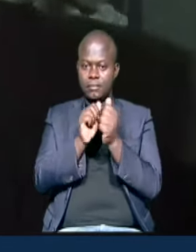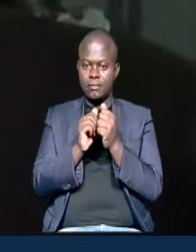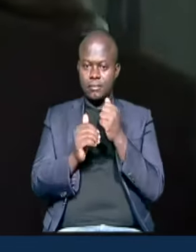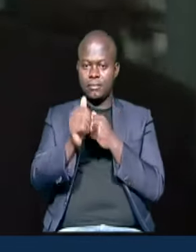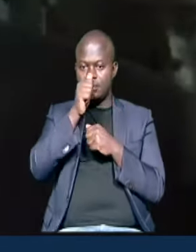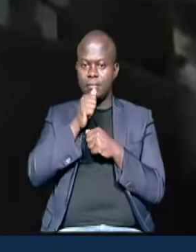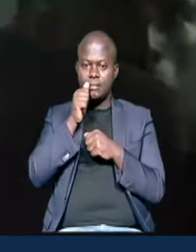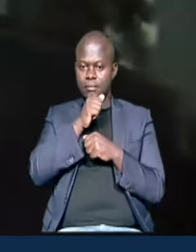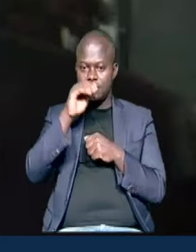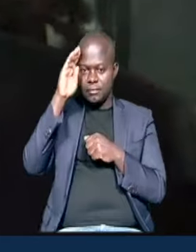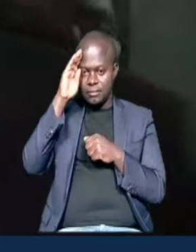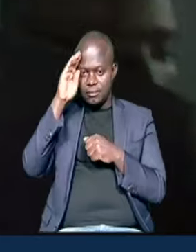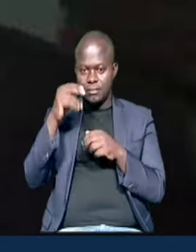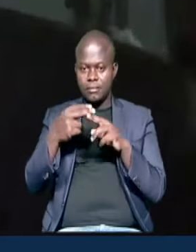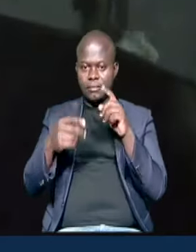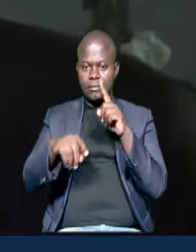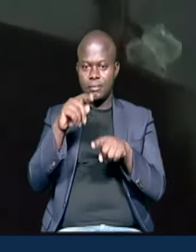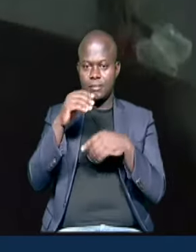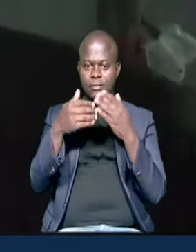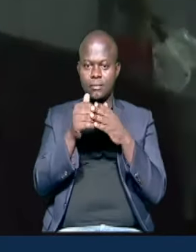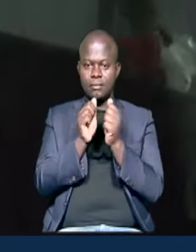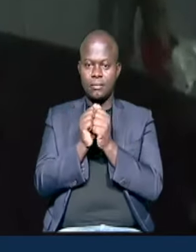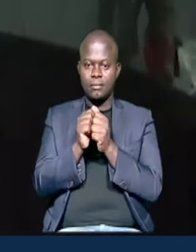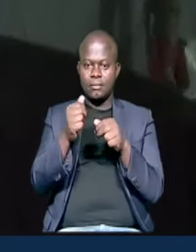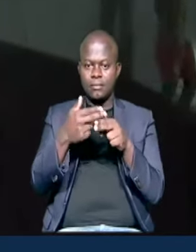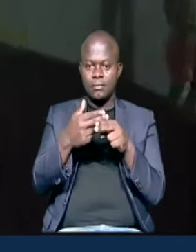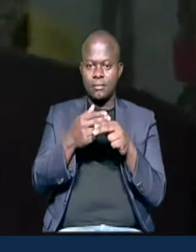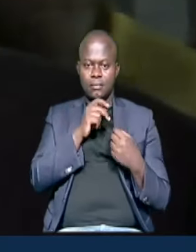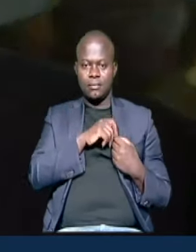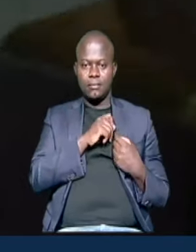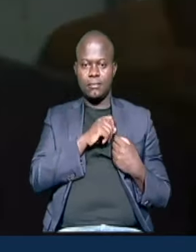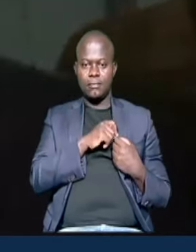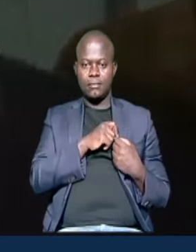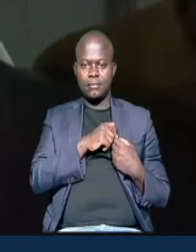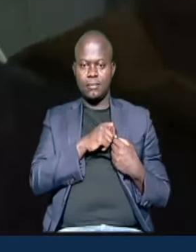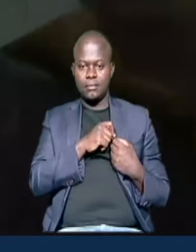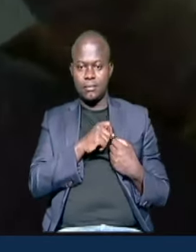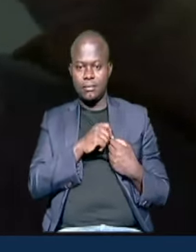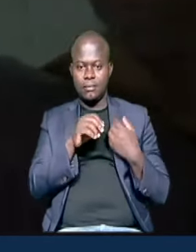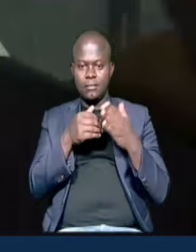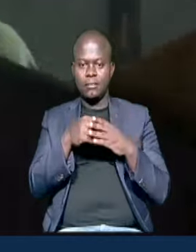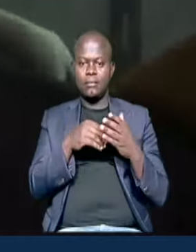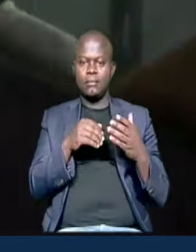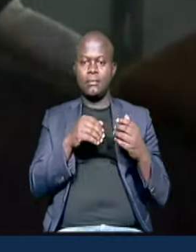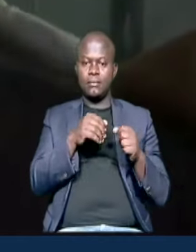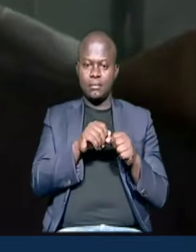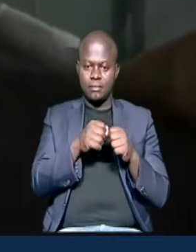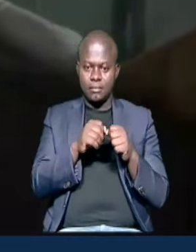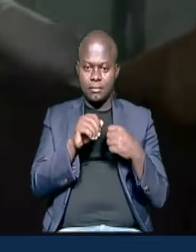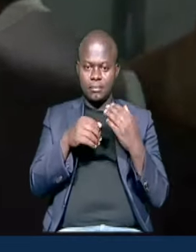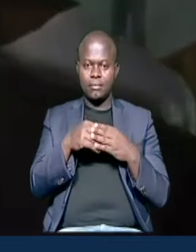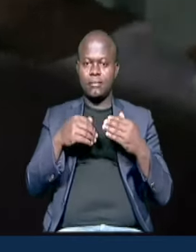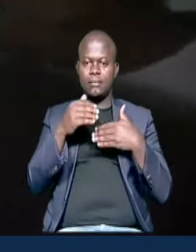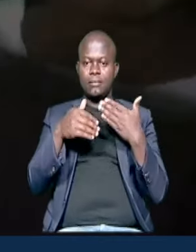ibanga. Police kubikajyanye. Nari kuza kubabara, nkagira gahinda. Nkicinda mu myenda